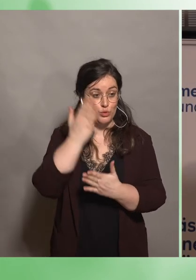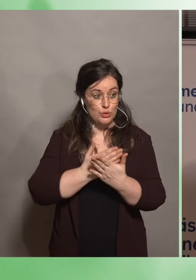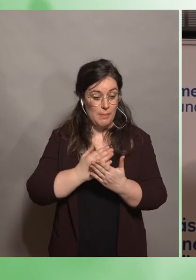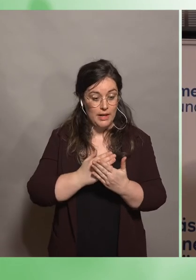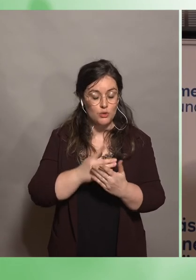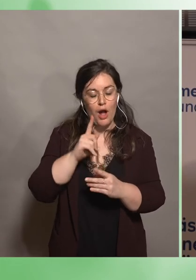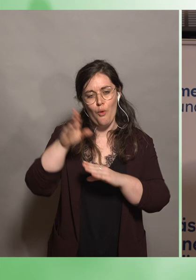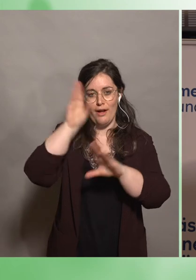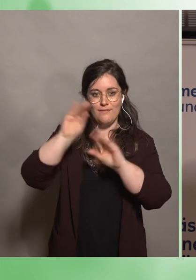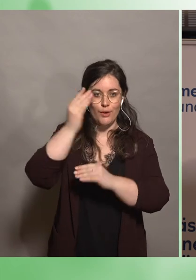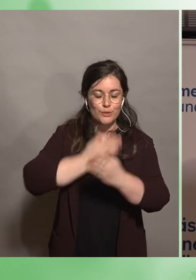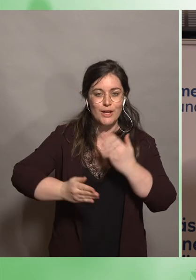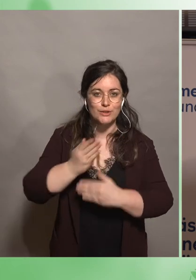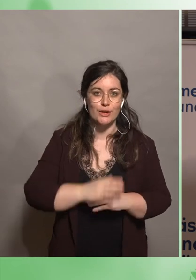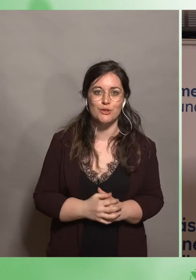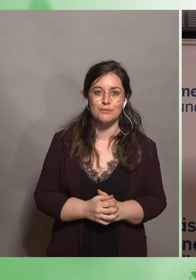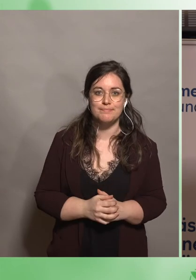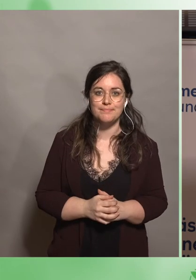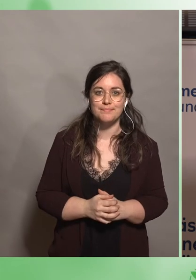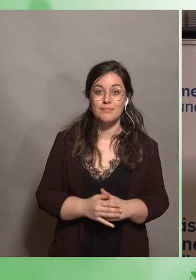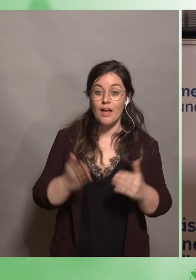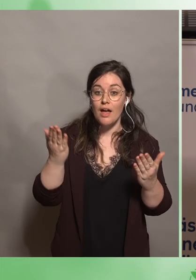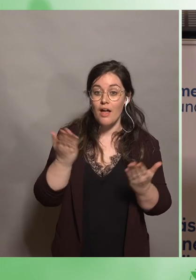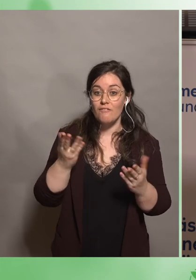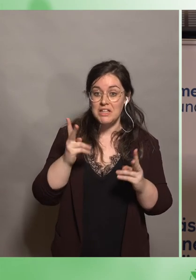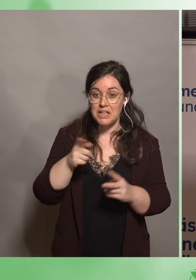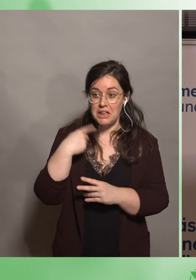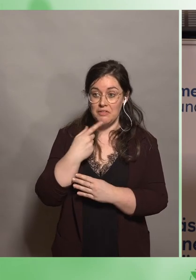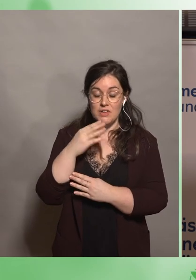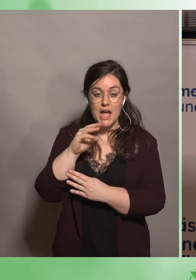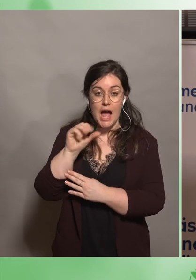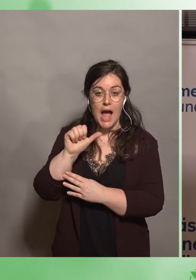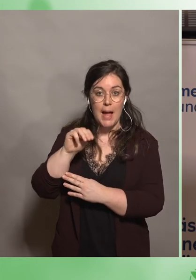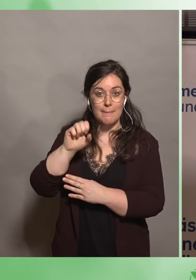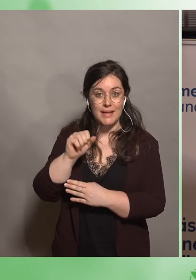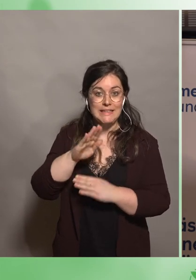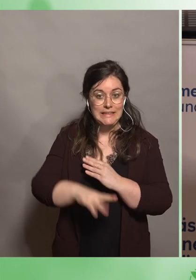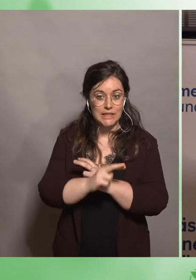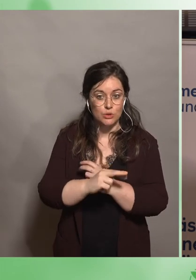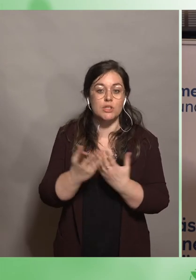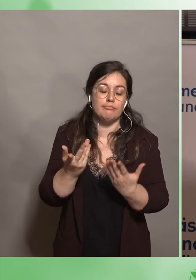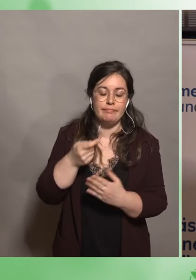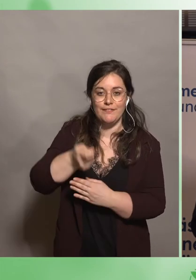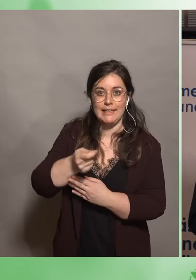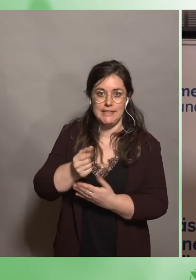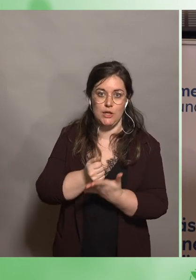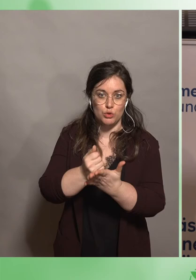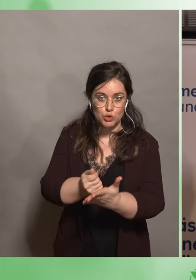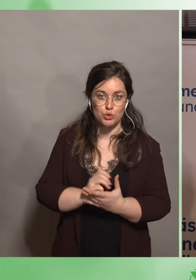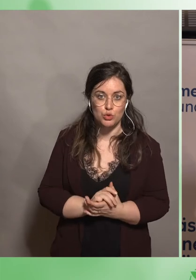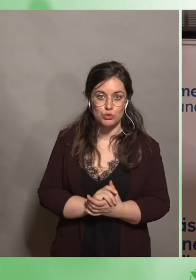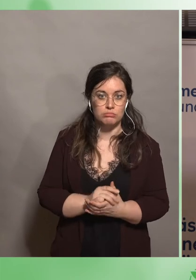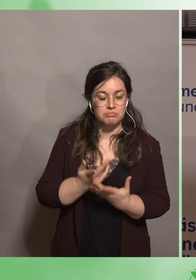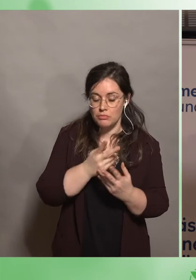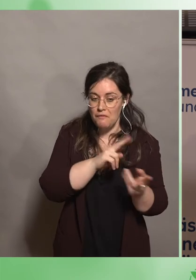den Erfahrungsaustausch. Was können wir vom AMS Niederösterreich beitragen? Zum einen natürlich finanzielle Unterstützung in den